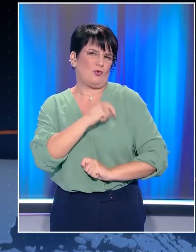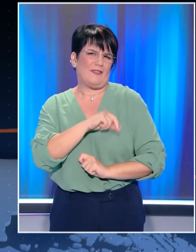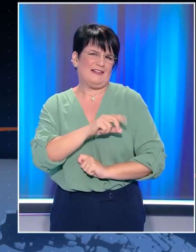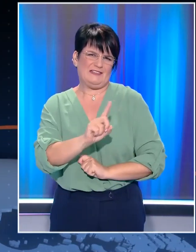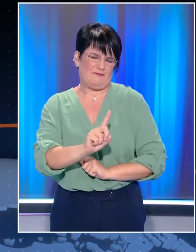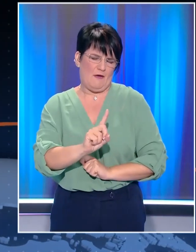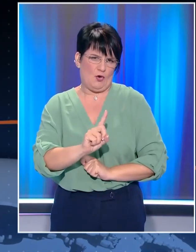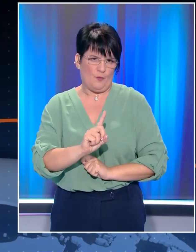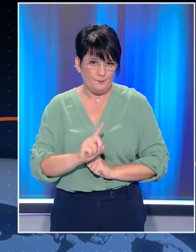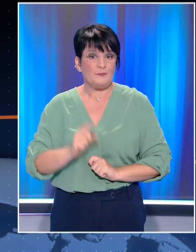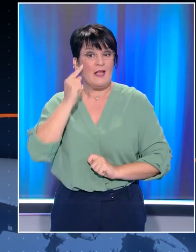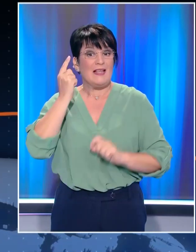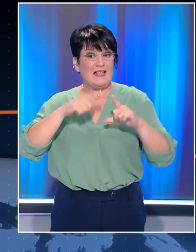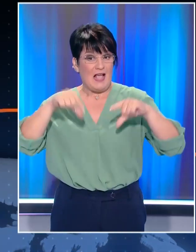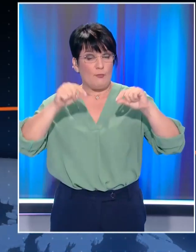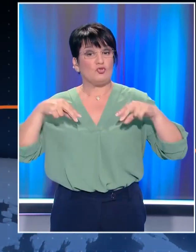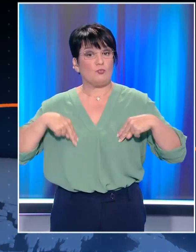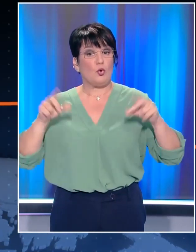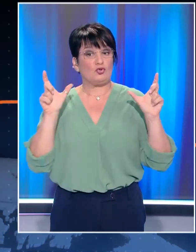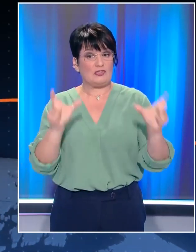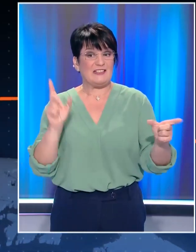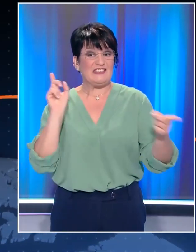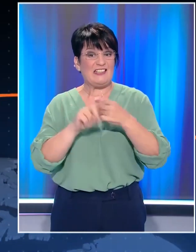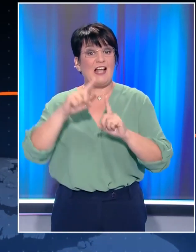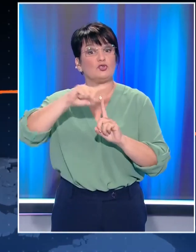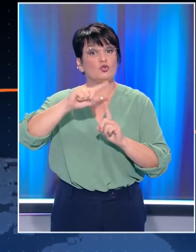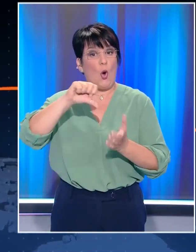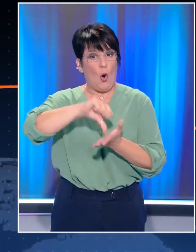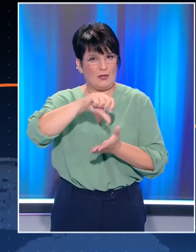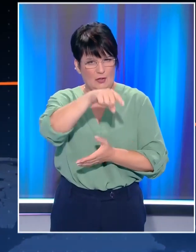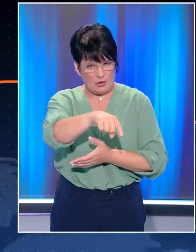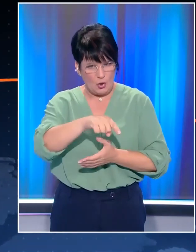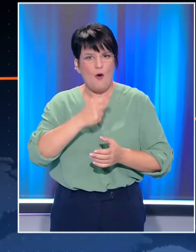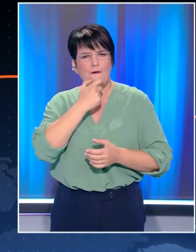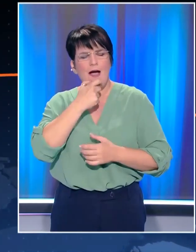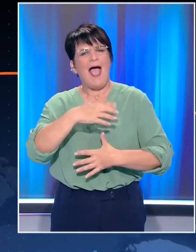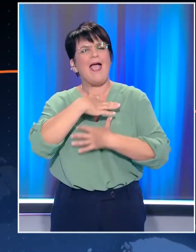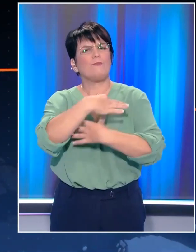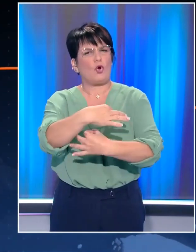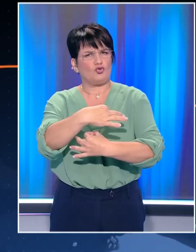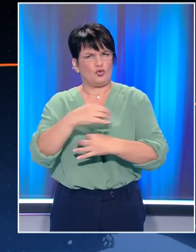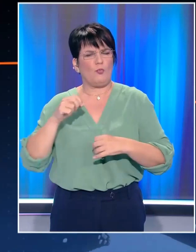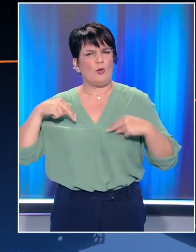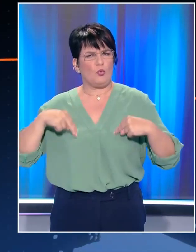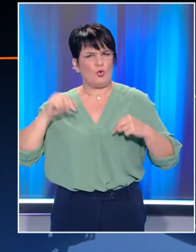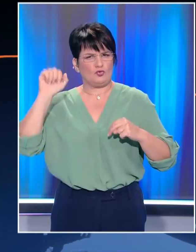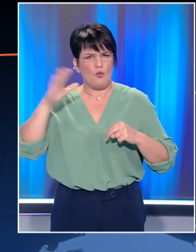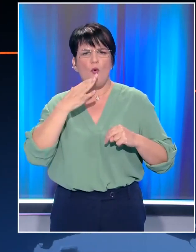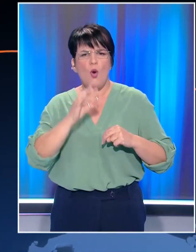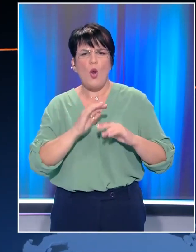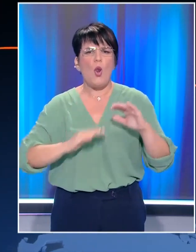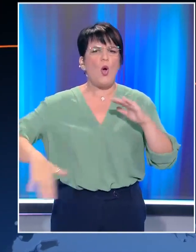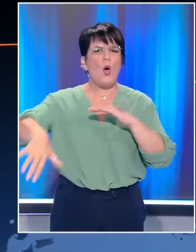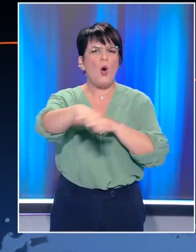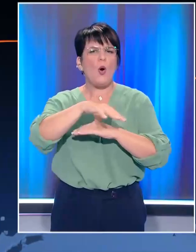Την ίδια ώρα, ο Ιάπωνας Υπουργός Άμυνας συναντάει στο Τόκιο αξιωματούχο του Βρετανικού Πενταγώνου για να συζητήσουν την κοινή τους πολιτική στην περιοχή του